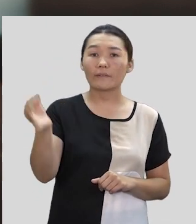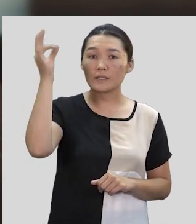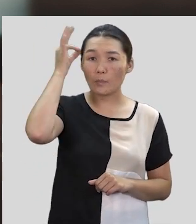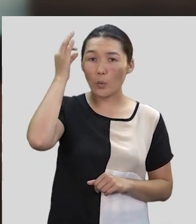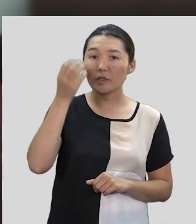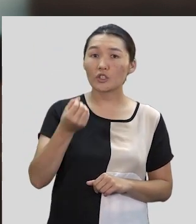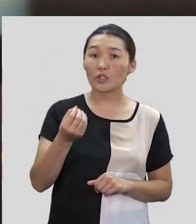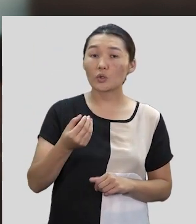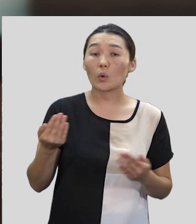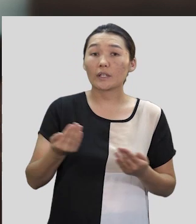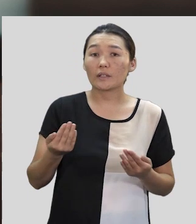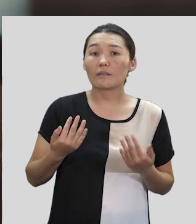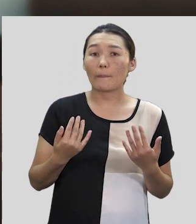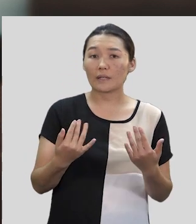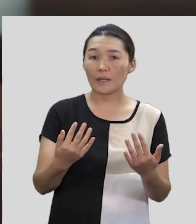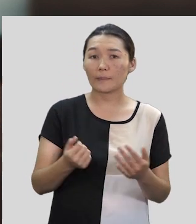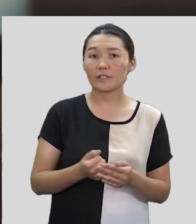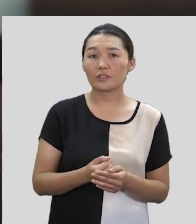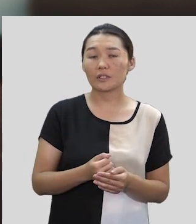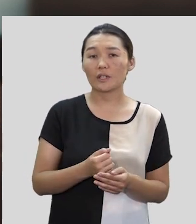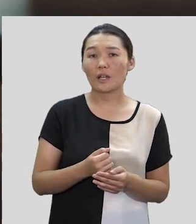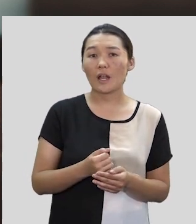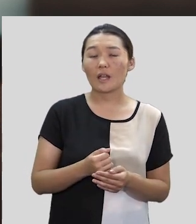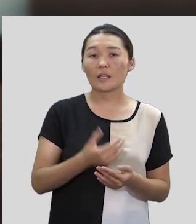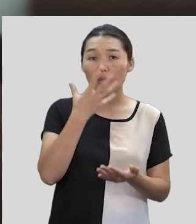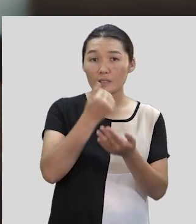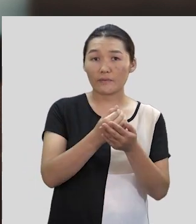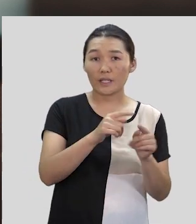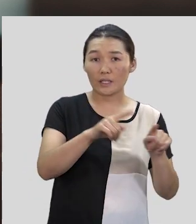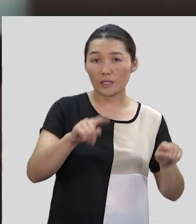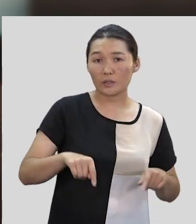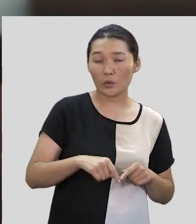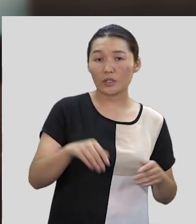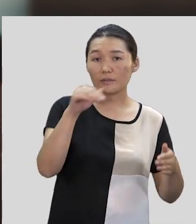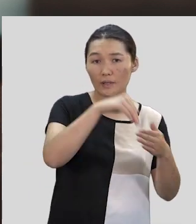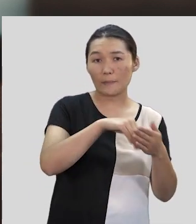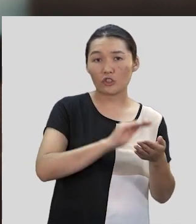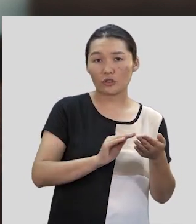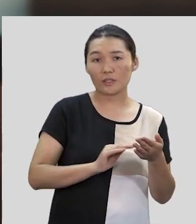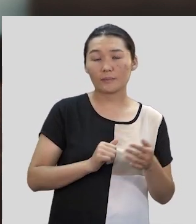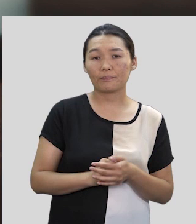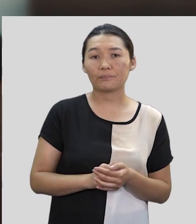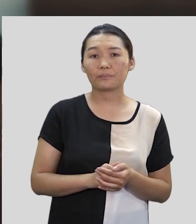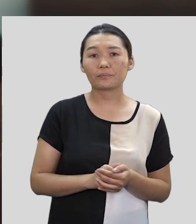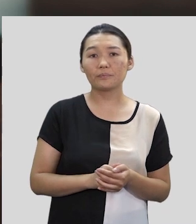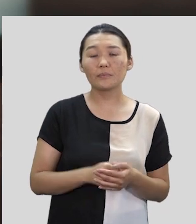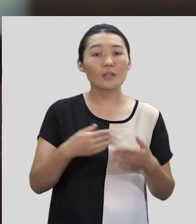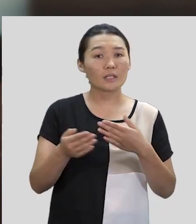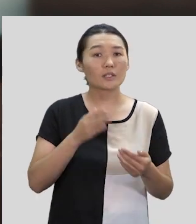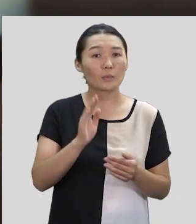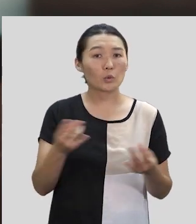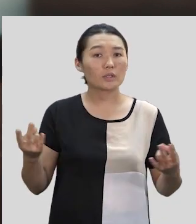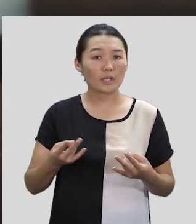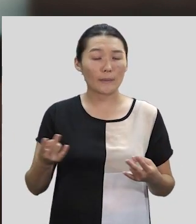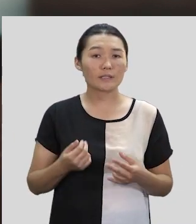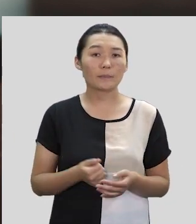еще какие-то потребности и на своих листочках вы допишите их по мере необходимости и